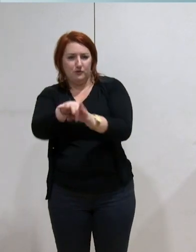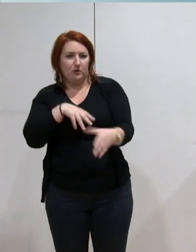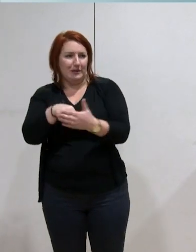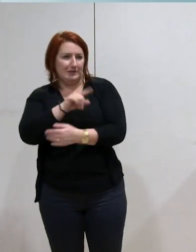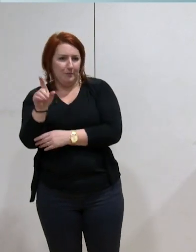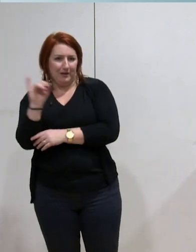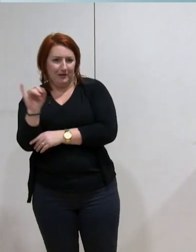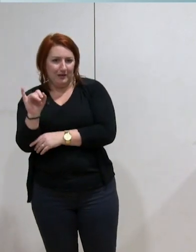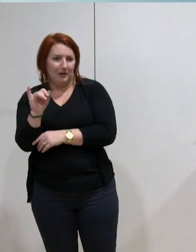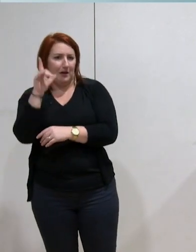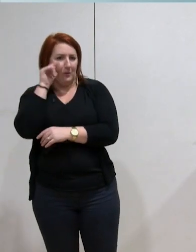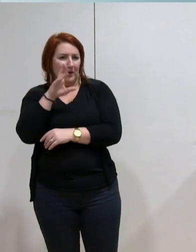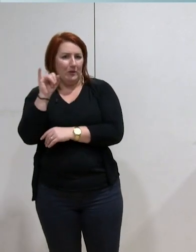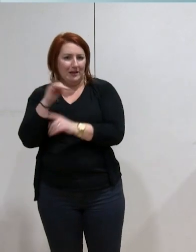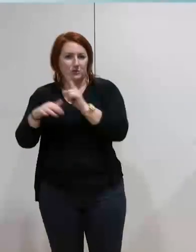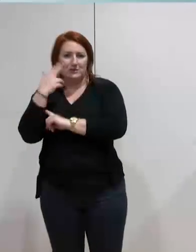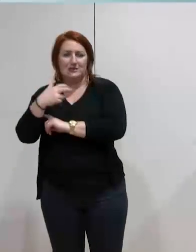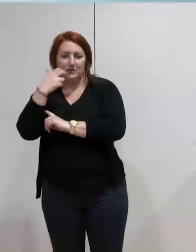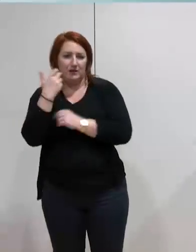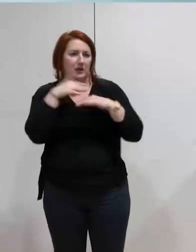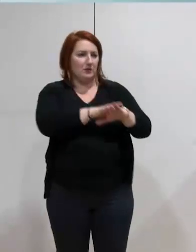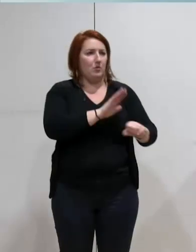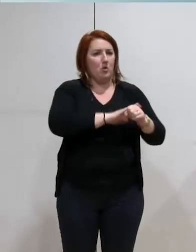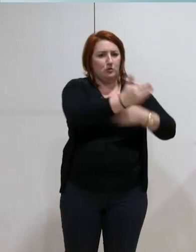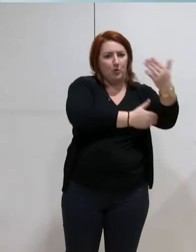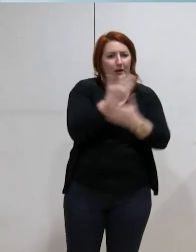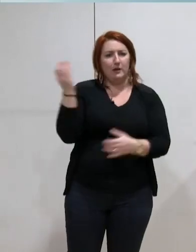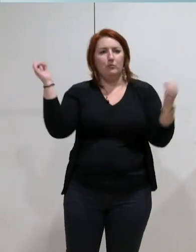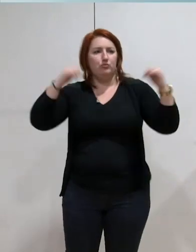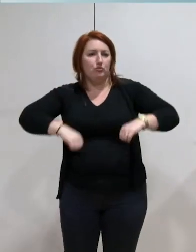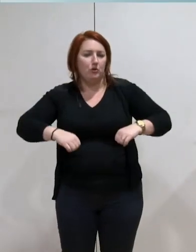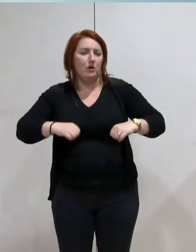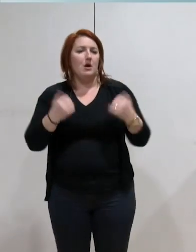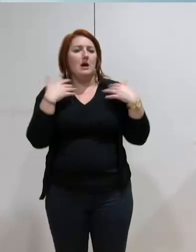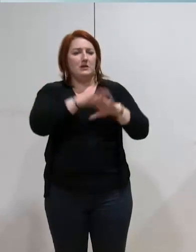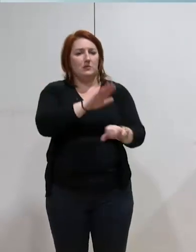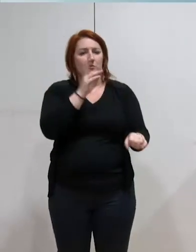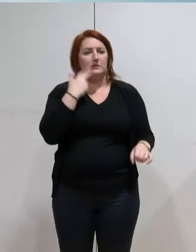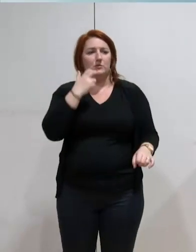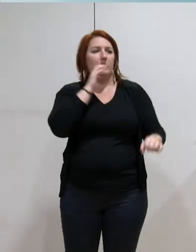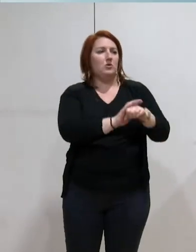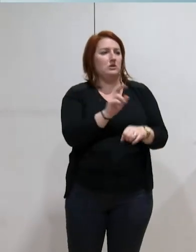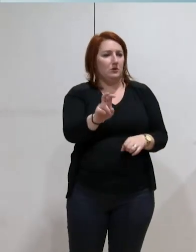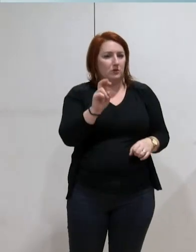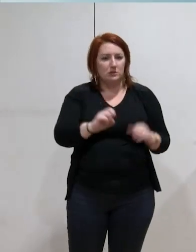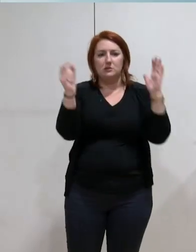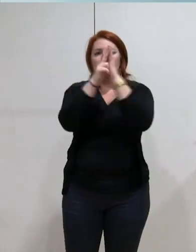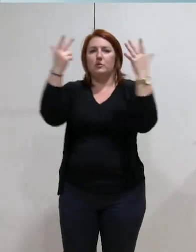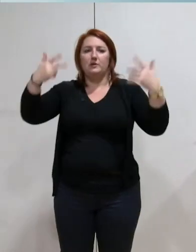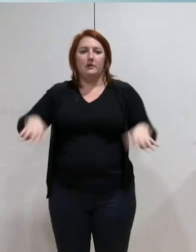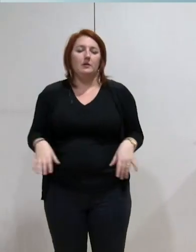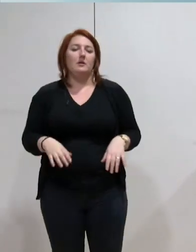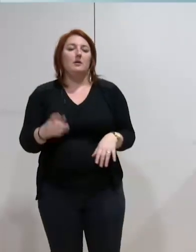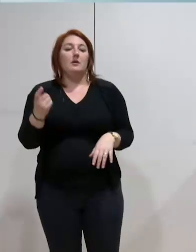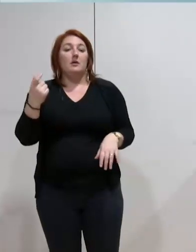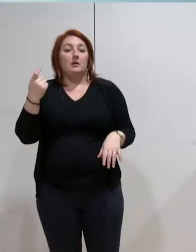part au vote républicain UD société civile rassemblement de gauche et de progrès qui vote pour rassemblement citoyen de la gauche et écologistes délibération